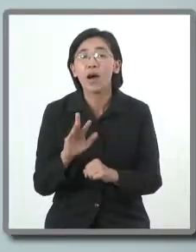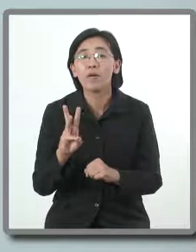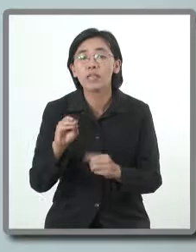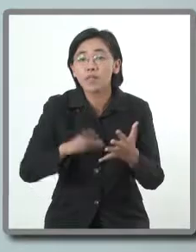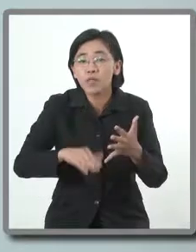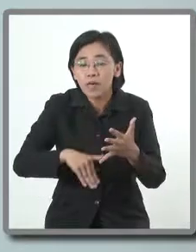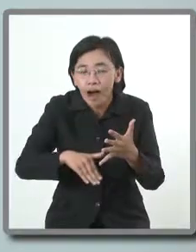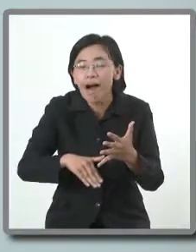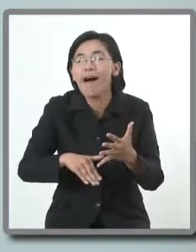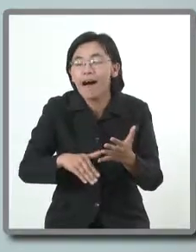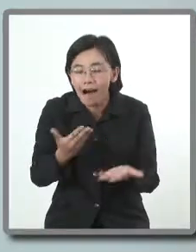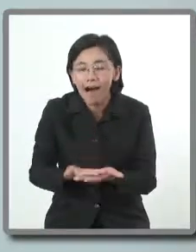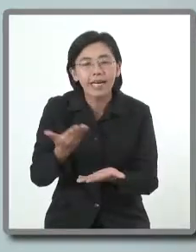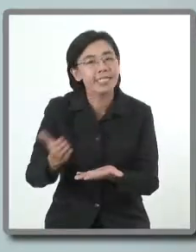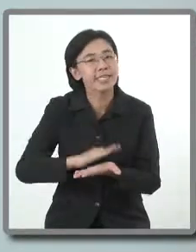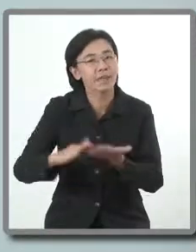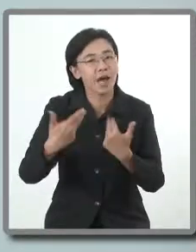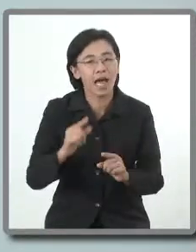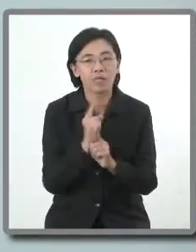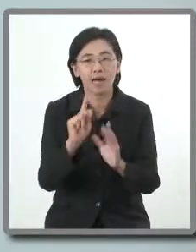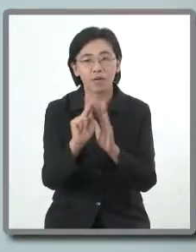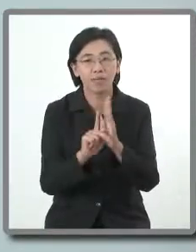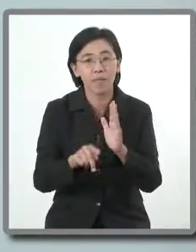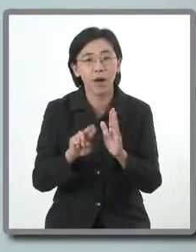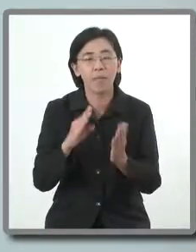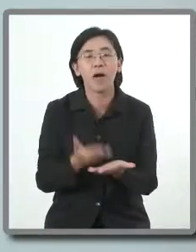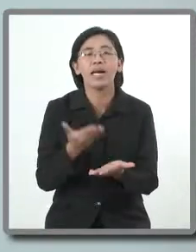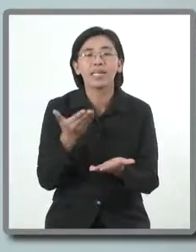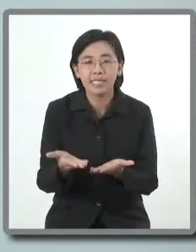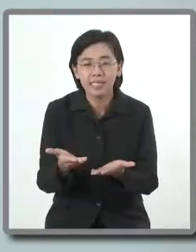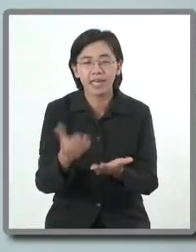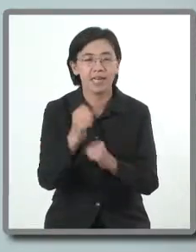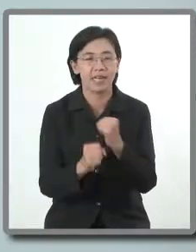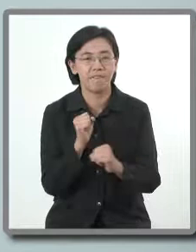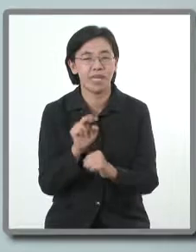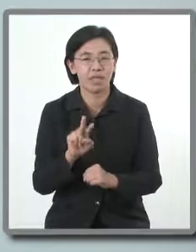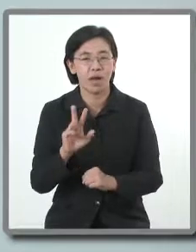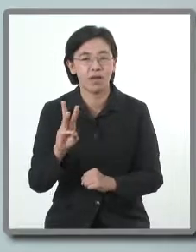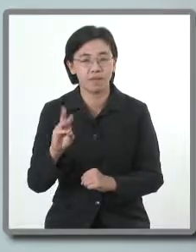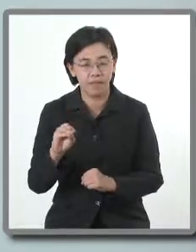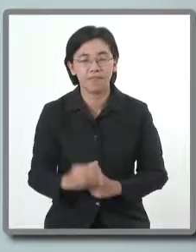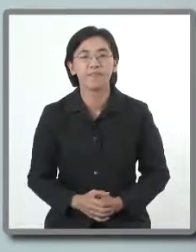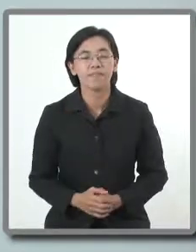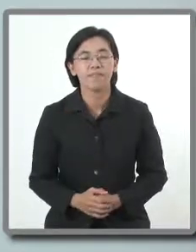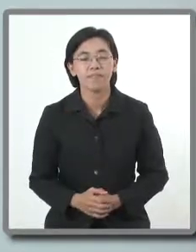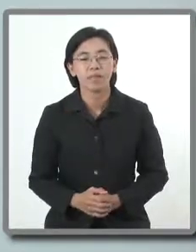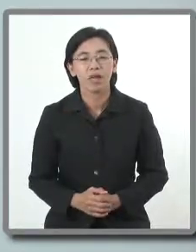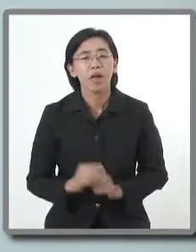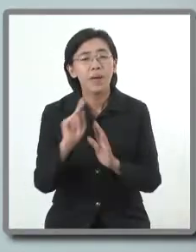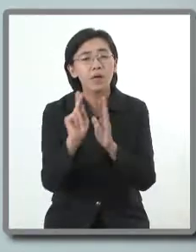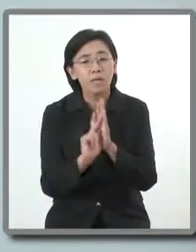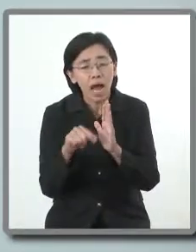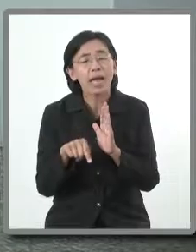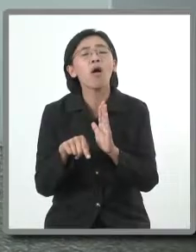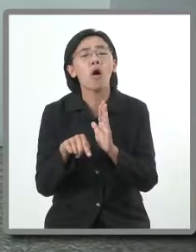จัดซื้อจัดจ้างได้สำเร็จนะครับตามพรบจัดซื้อจัดจ้างปี2560นะครับซึ่งเป็นพรบใหม่ด้วย